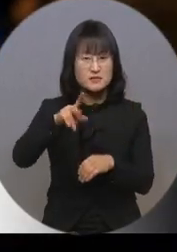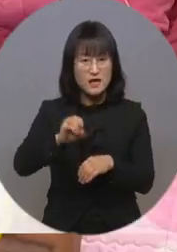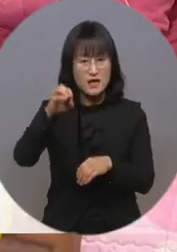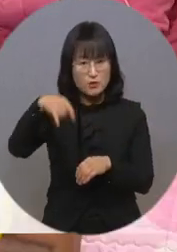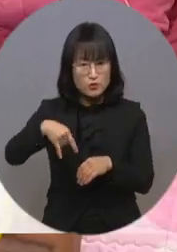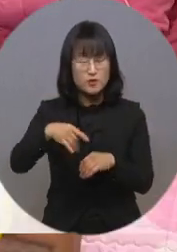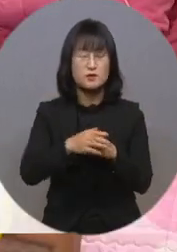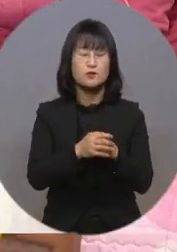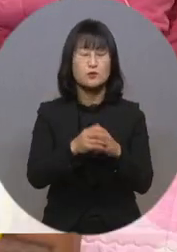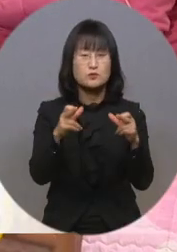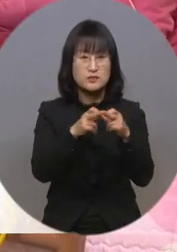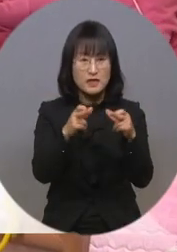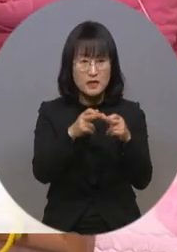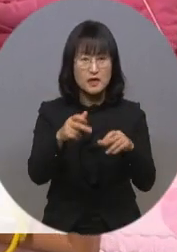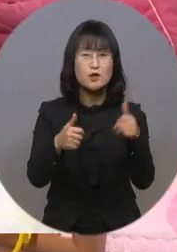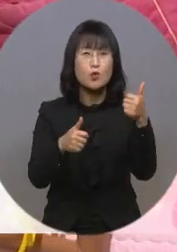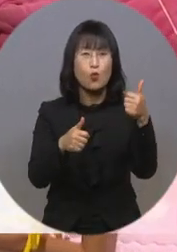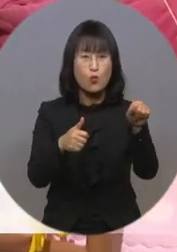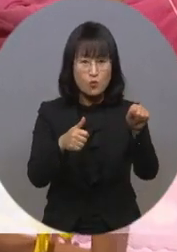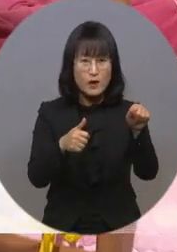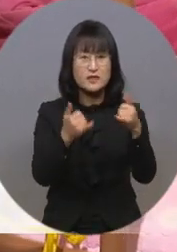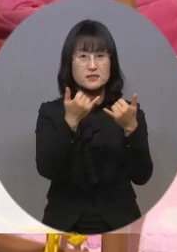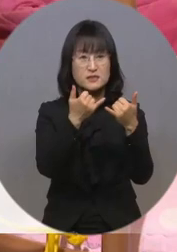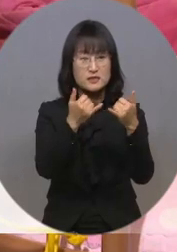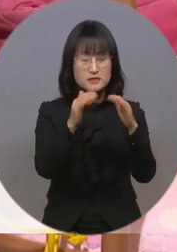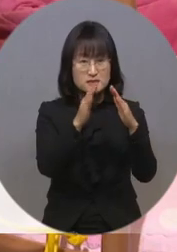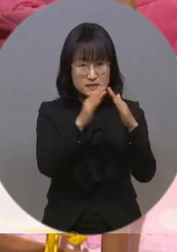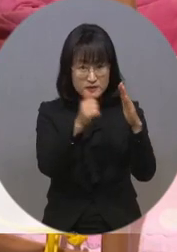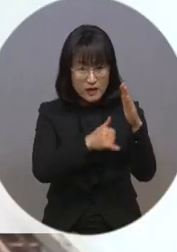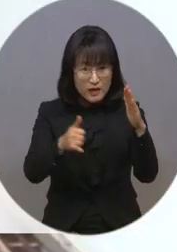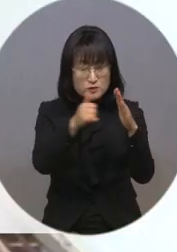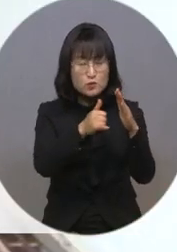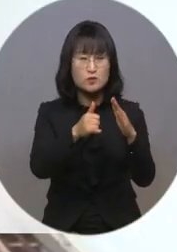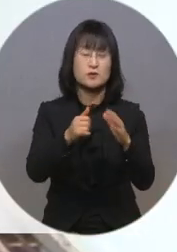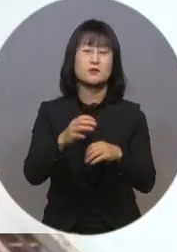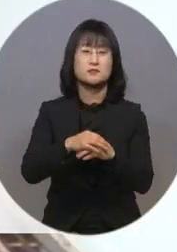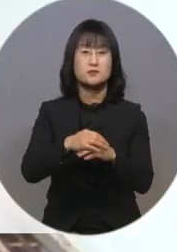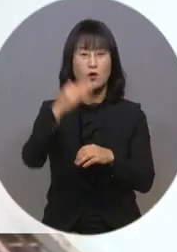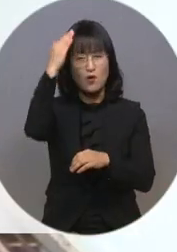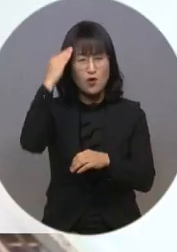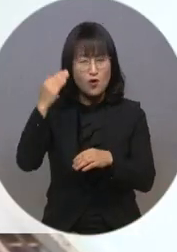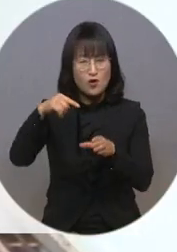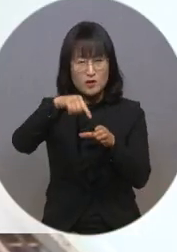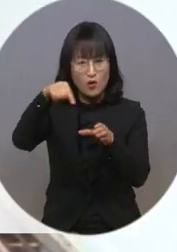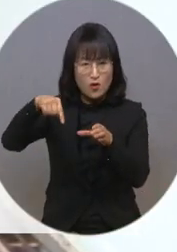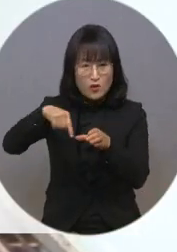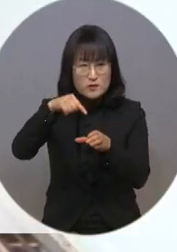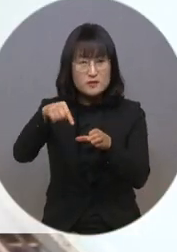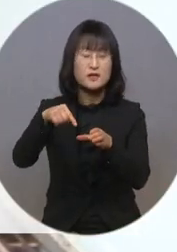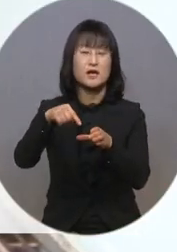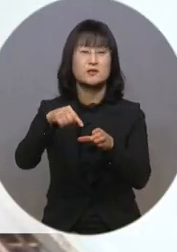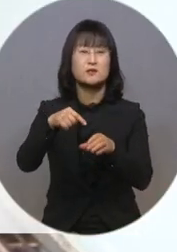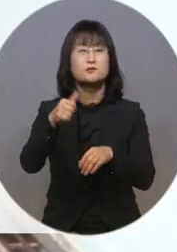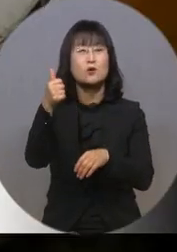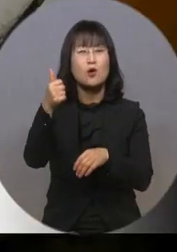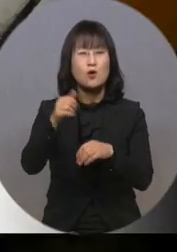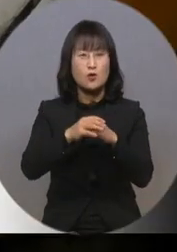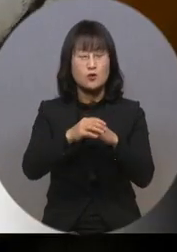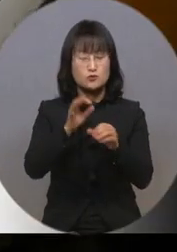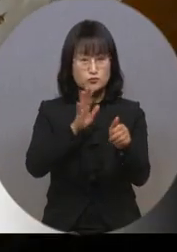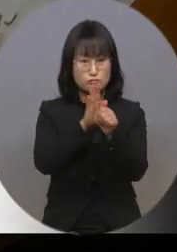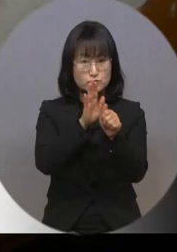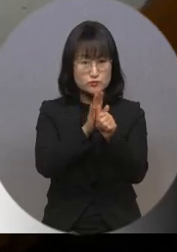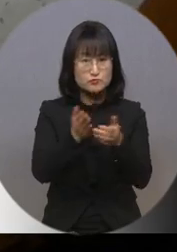장애인 등 소외계층 오만가구에게 올해 연탄 쿠폰을 가구당 74,000원 추가로 지원합니다